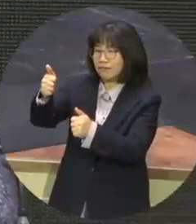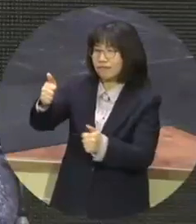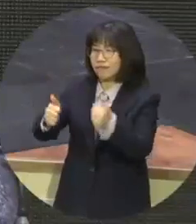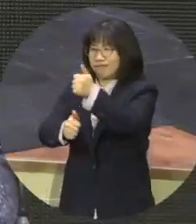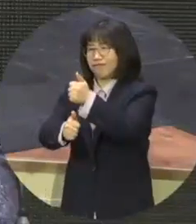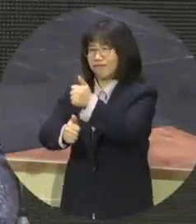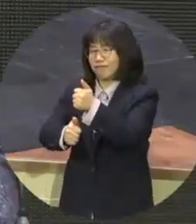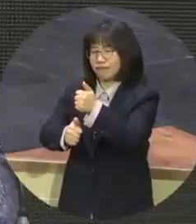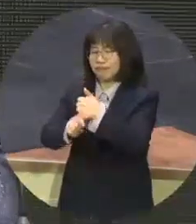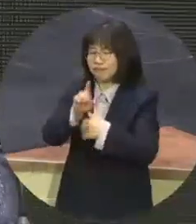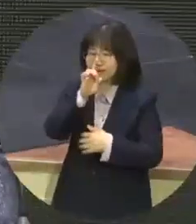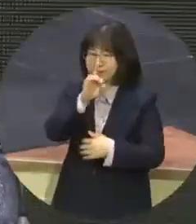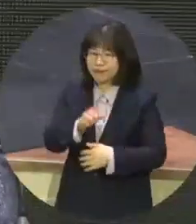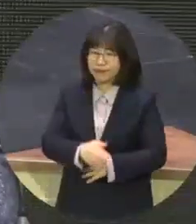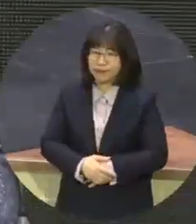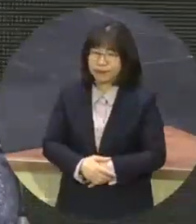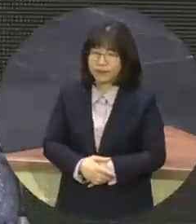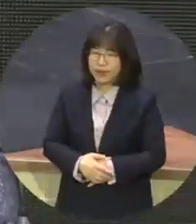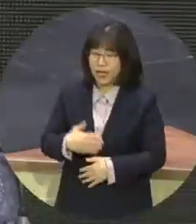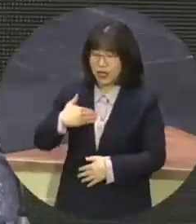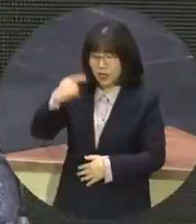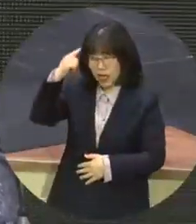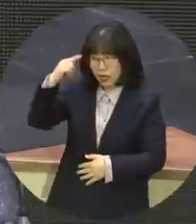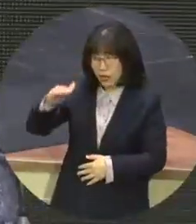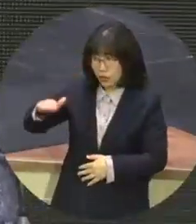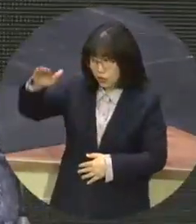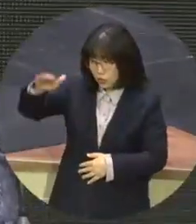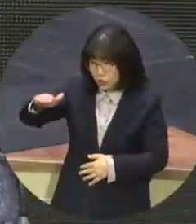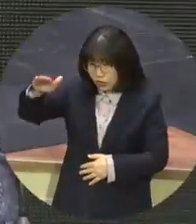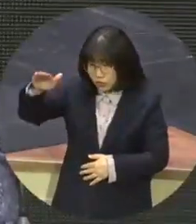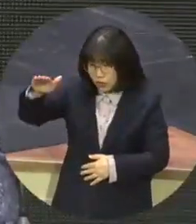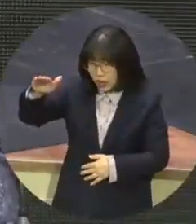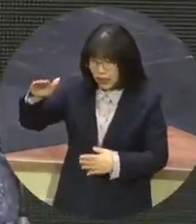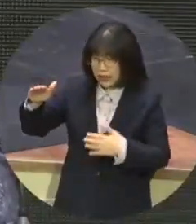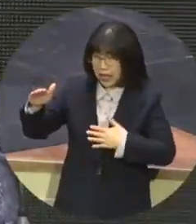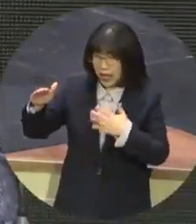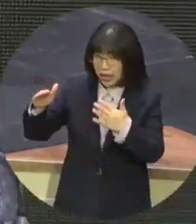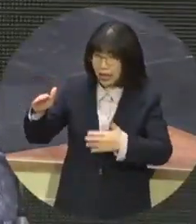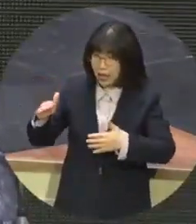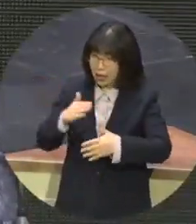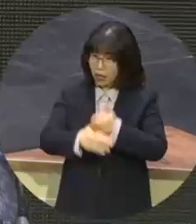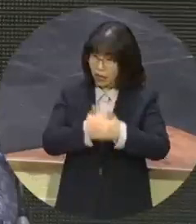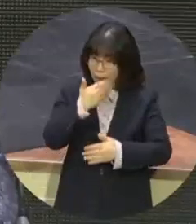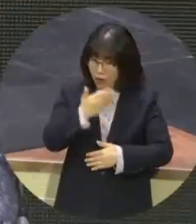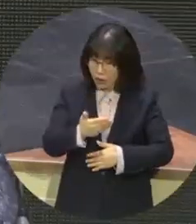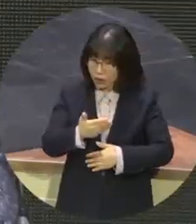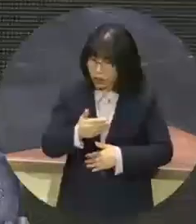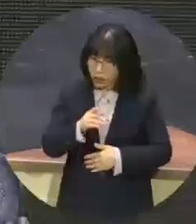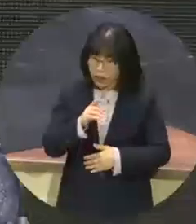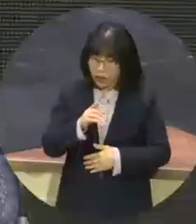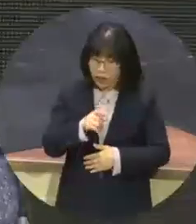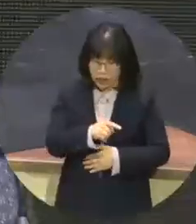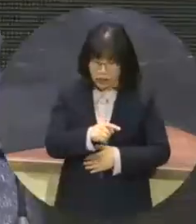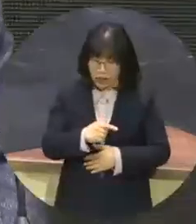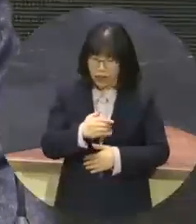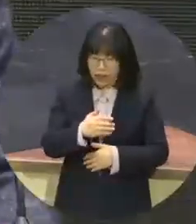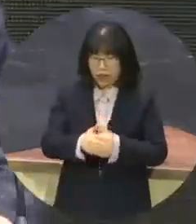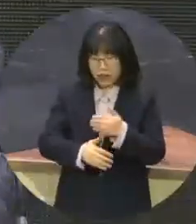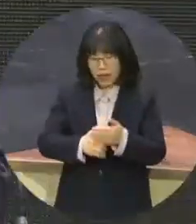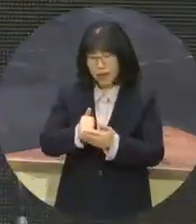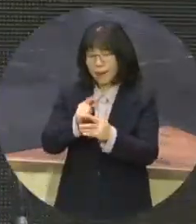말씀이 여러분 수준이 안 맞으면 여러분이 하나님 하시라고. 아니면 하나님 말씀 들으시라고.